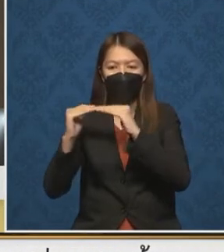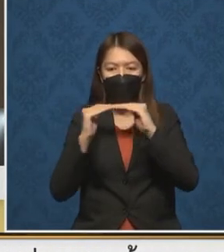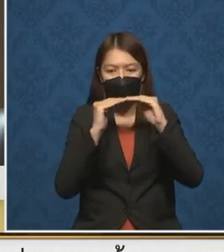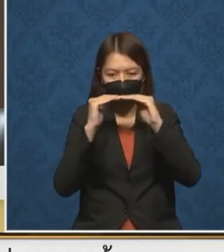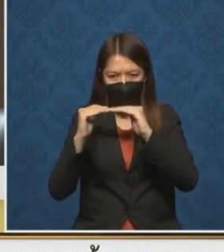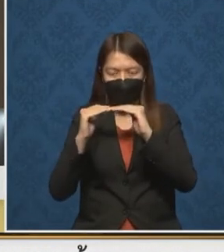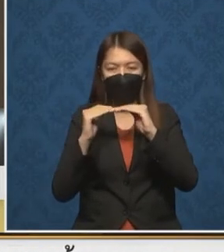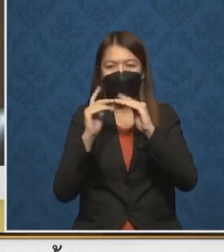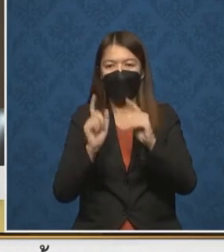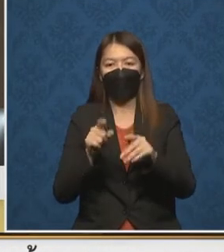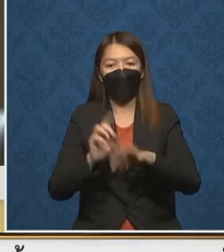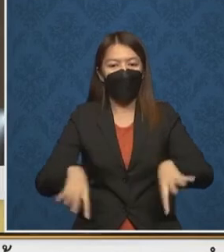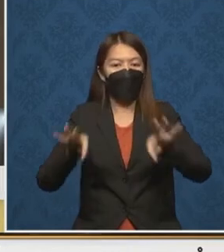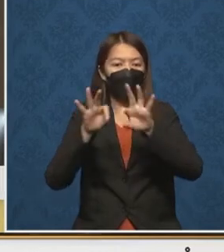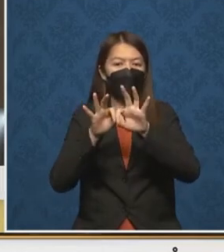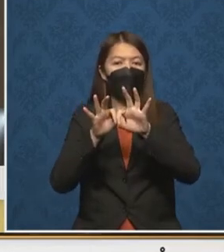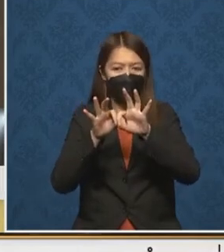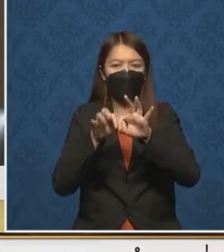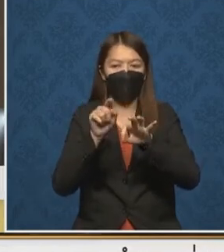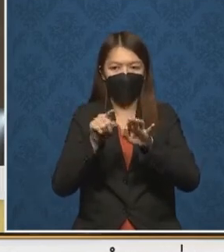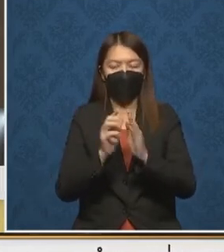มีฟมสัพันธกระสารครัขอบคุมากครับขอบุณมากคร